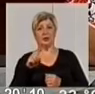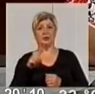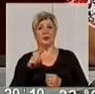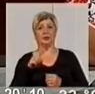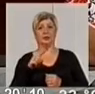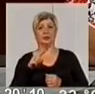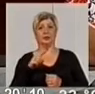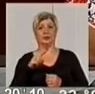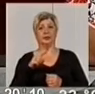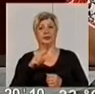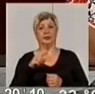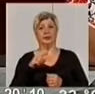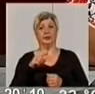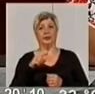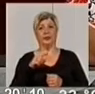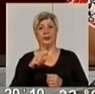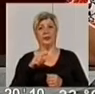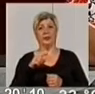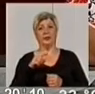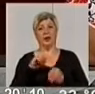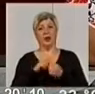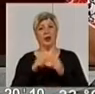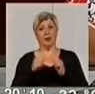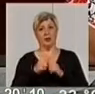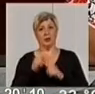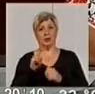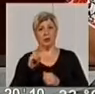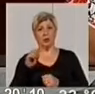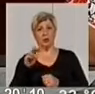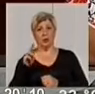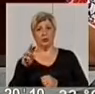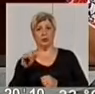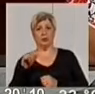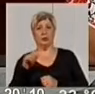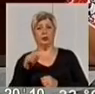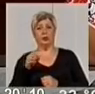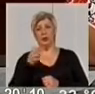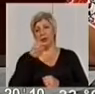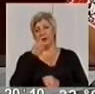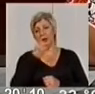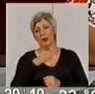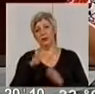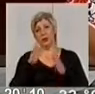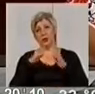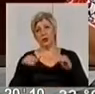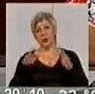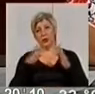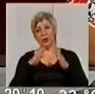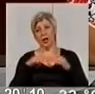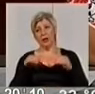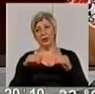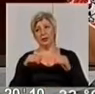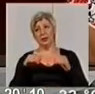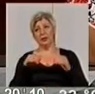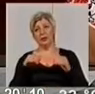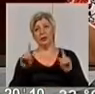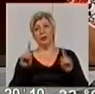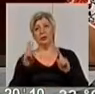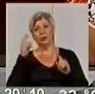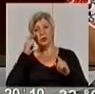є в Кам'янському. Хороший заклад зараз і цей, що в